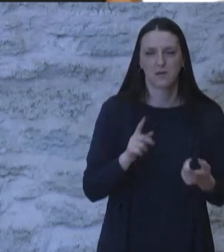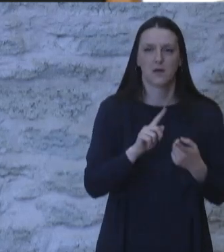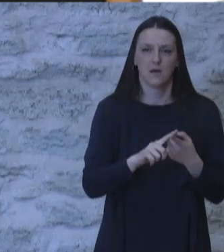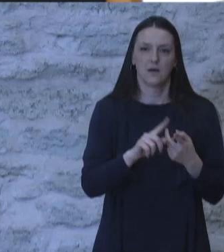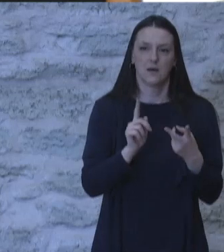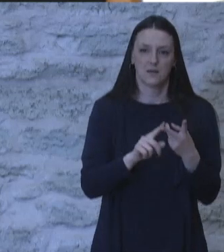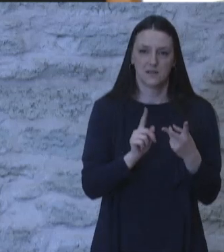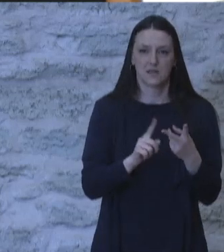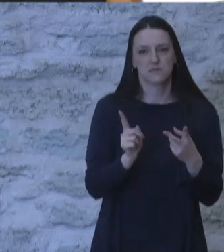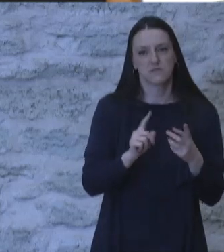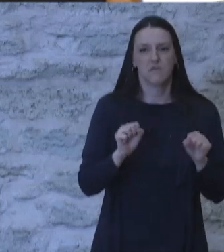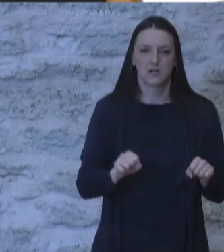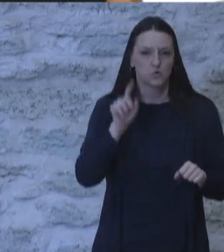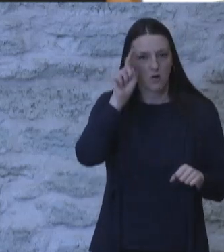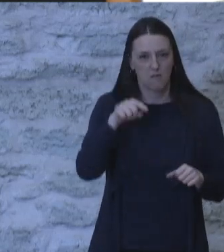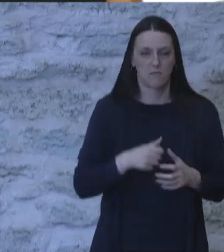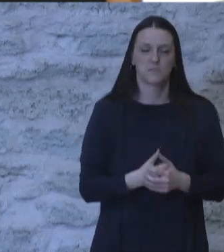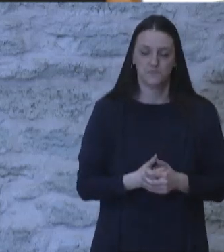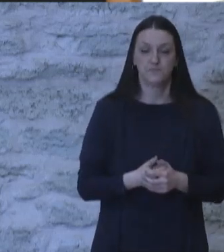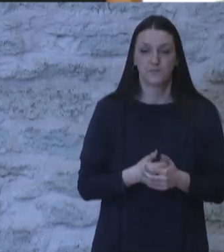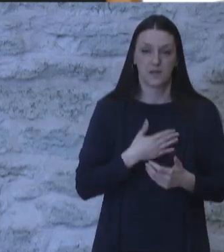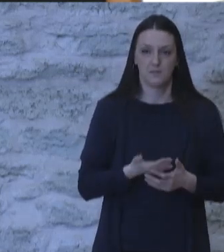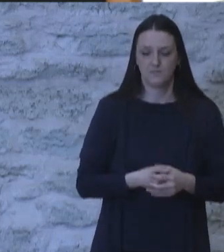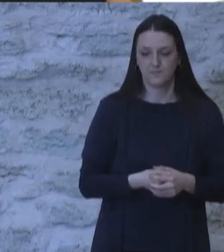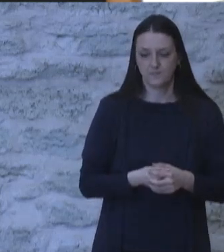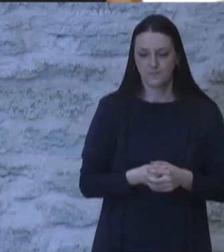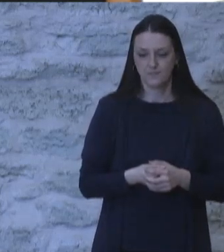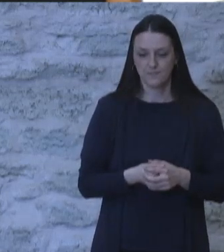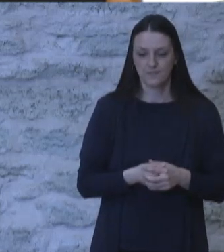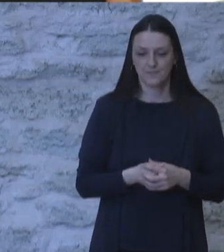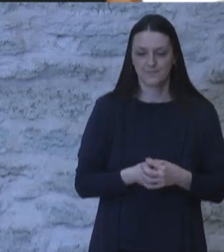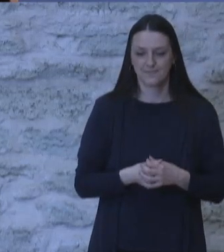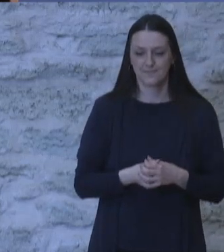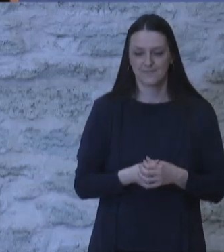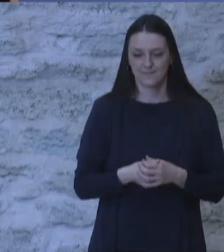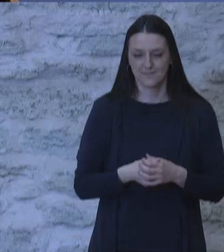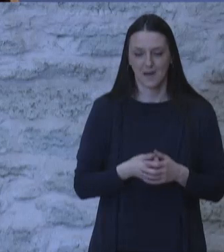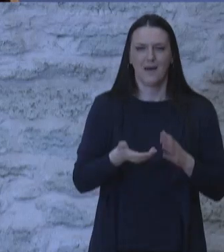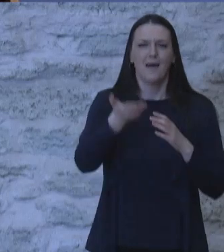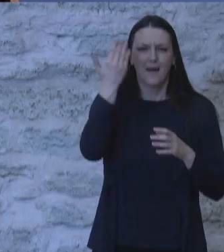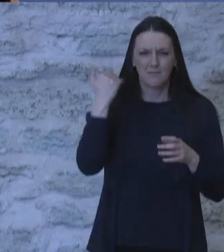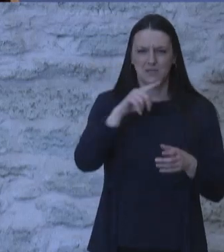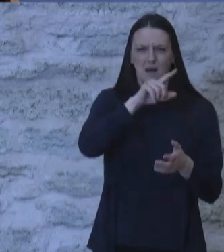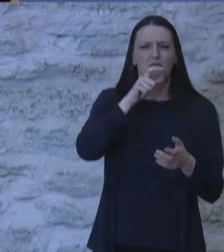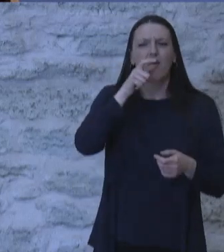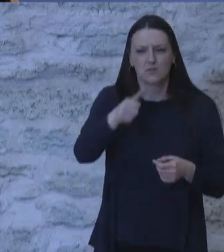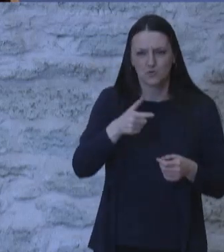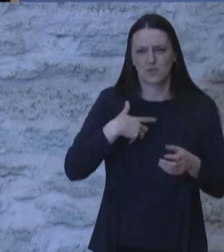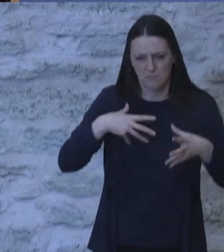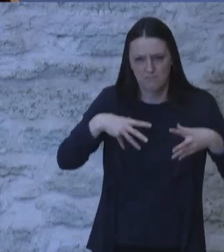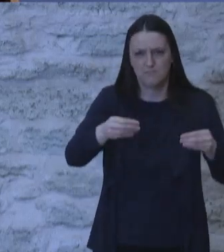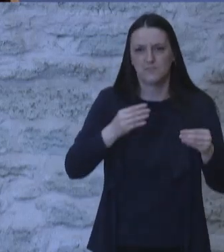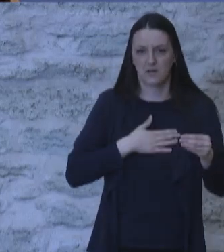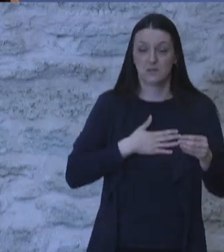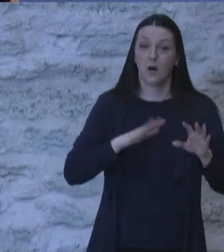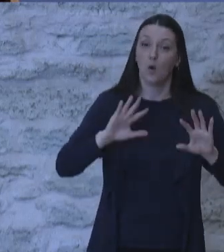valitsusel on nende osas, aitäh. Aitäh, ma tahtsin, jah, eelmise küsimuse lõpetan või vastuse lõpetan kõigelt ära, et kui meil